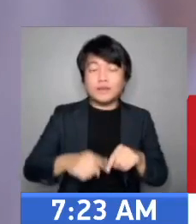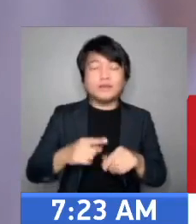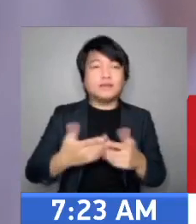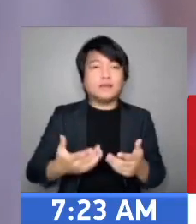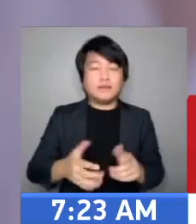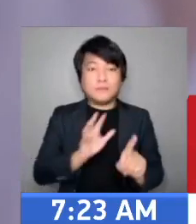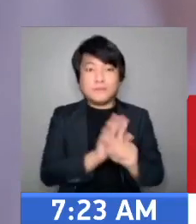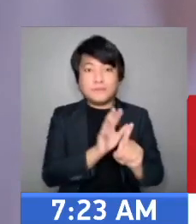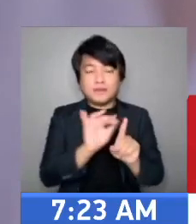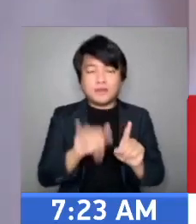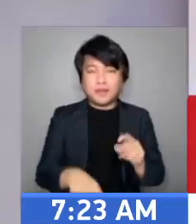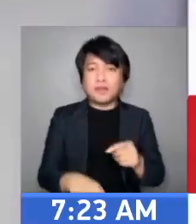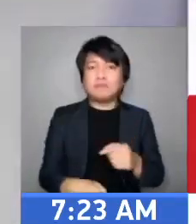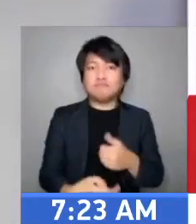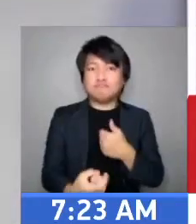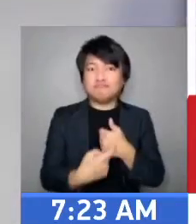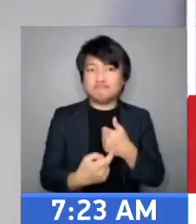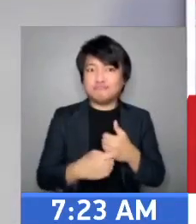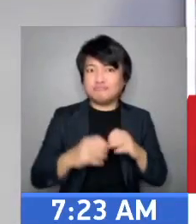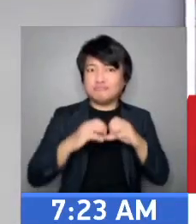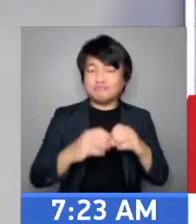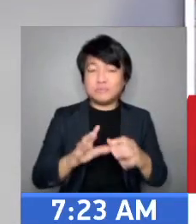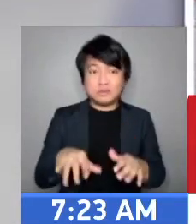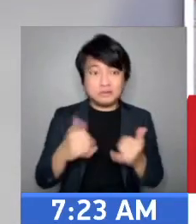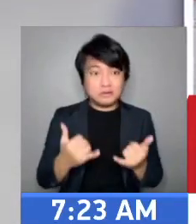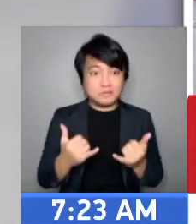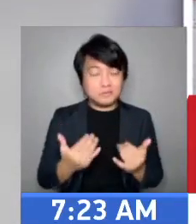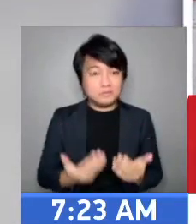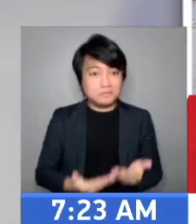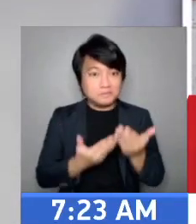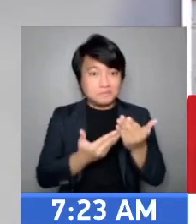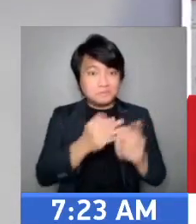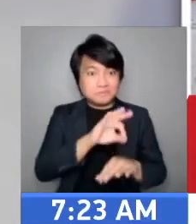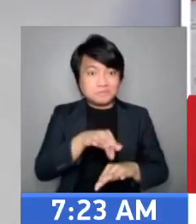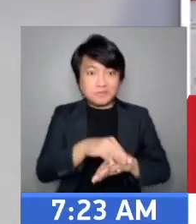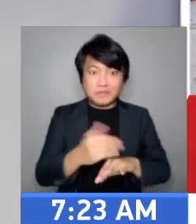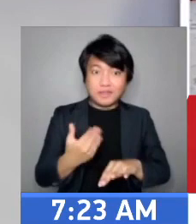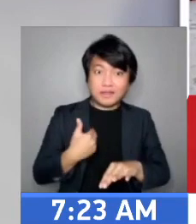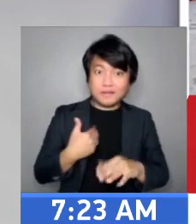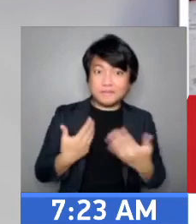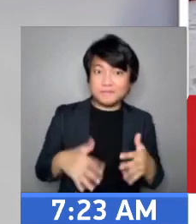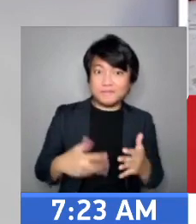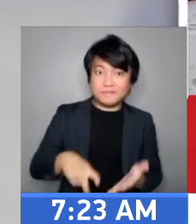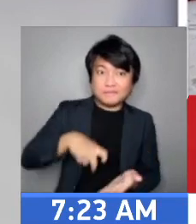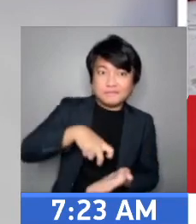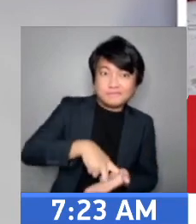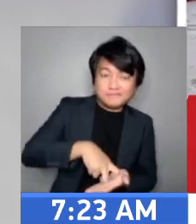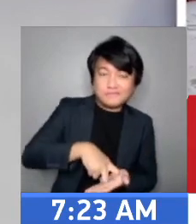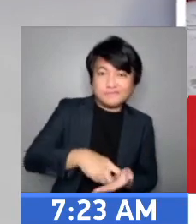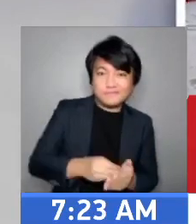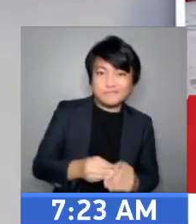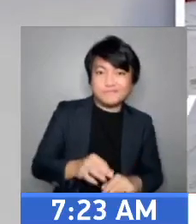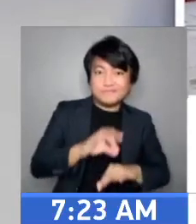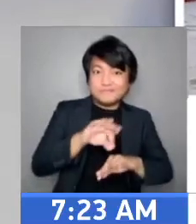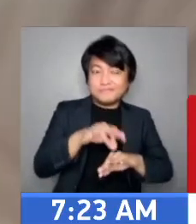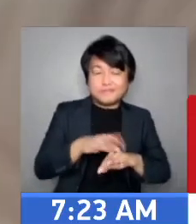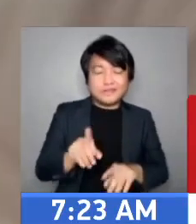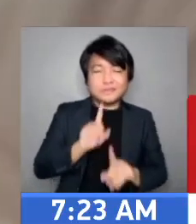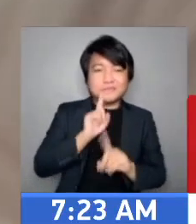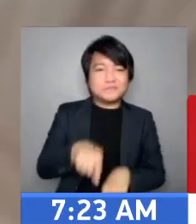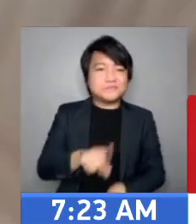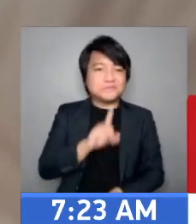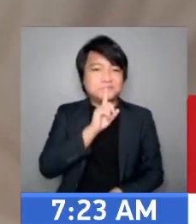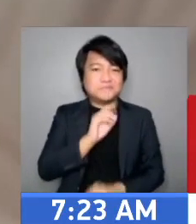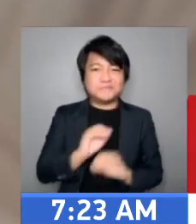na kaya si Dom kay Bea? At syempre, wala namang komento ang couple tungkol dito. Speaking of Bea, siya rin ang cover star sa